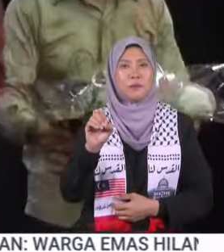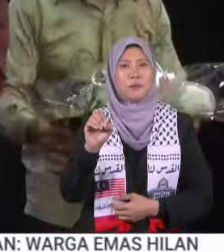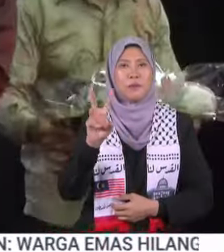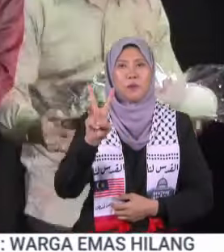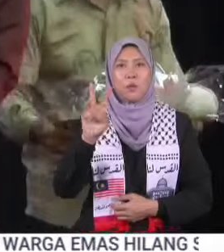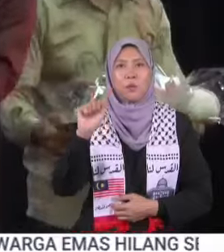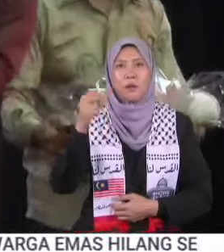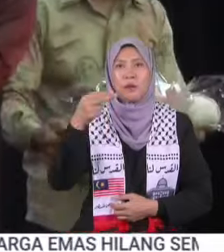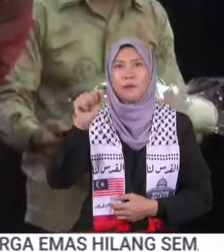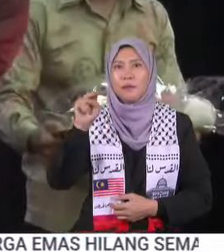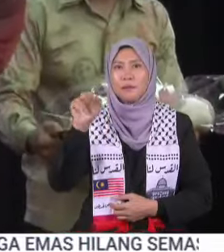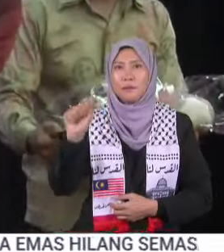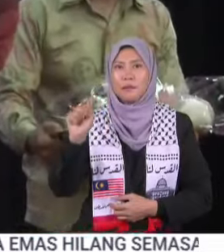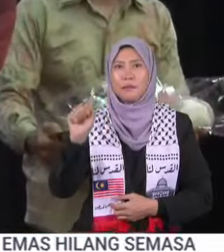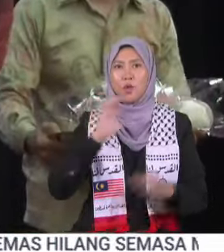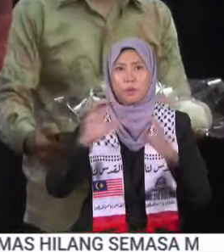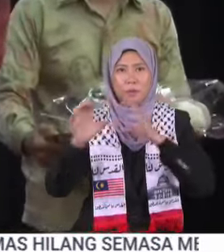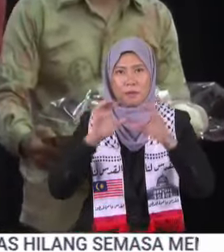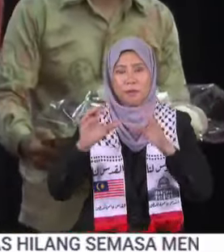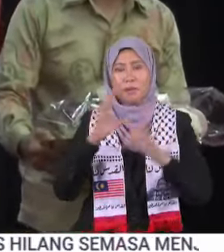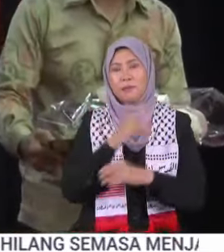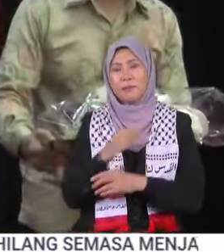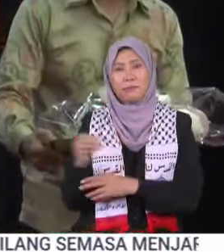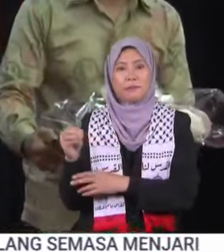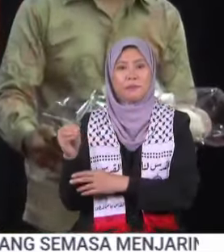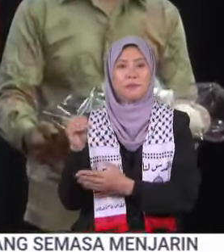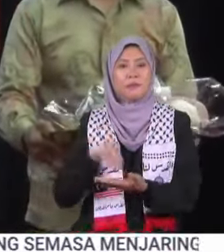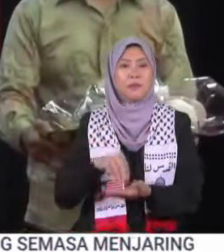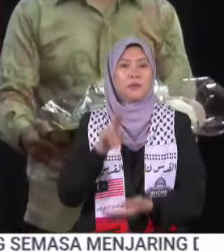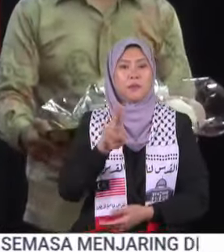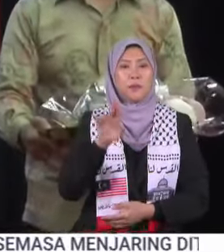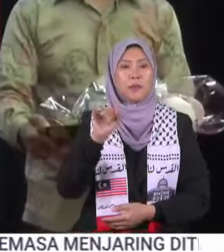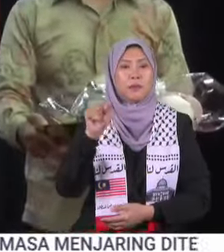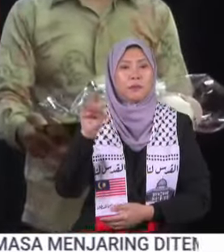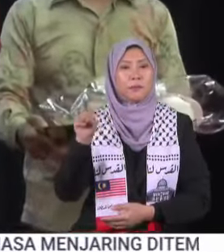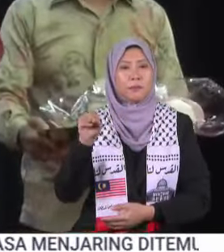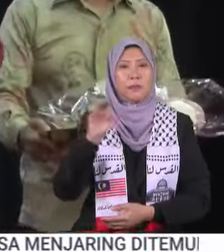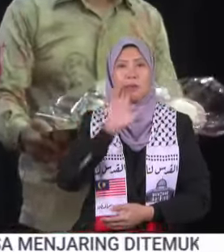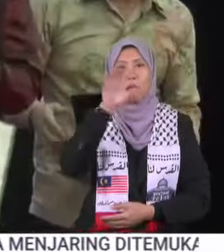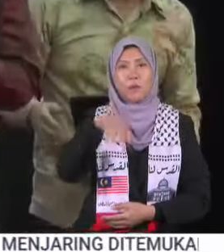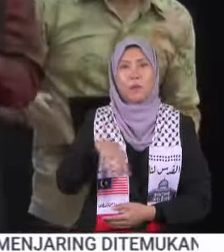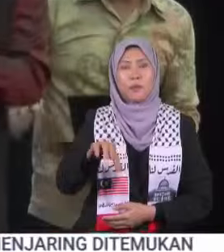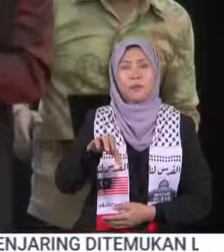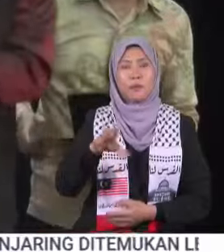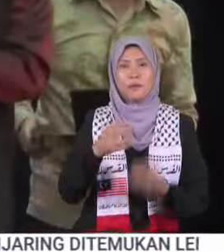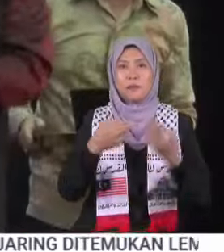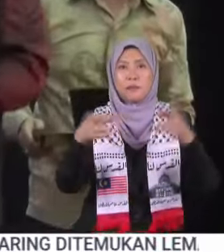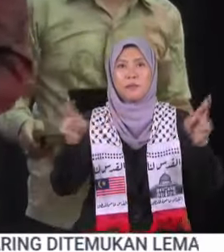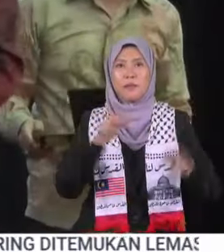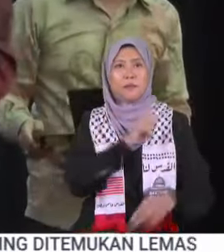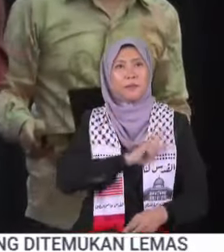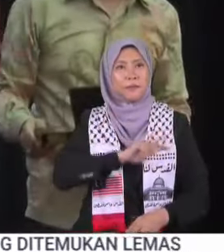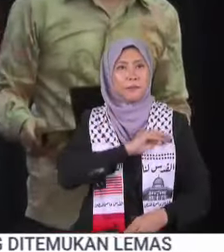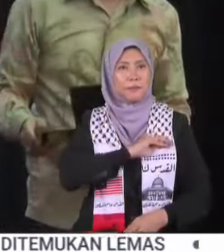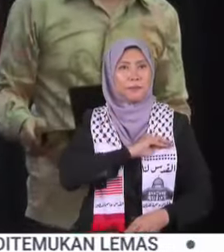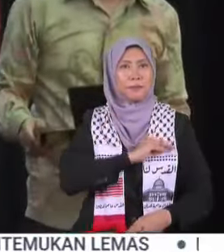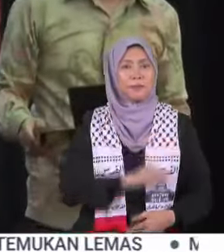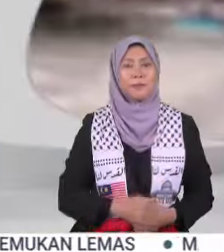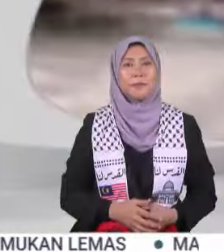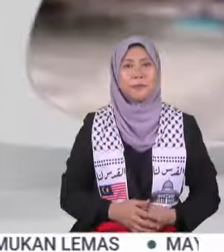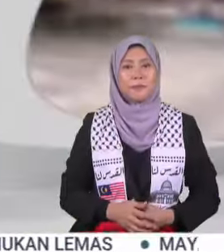komunikasi dan penerbitan di dewan tamingsari uitm kampus alur gajah yang dirasmikan ketua